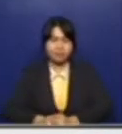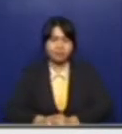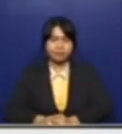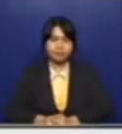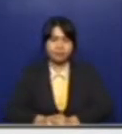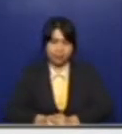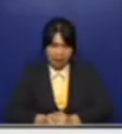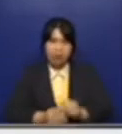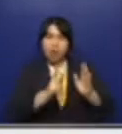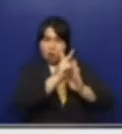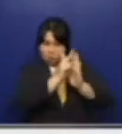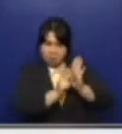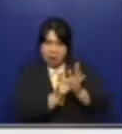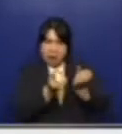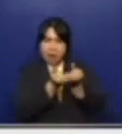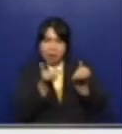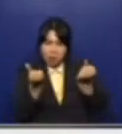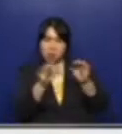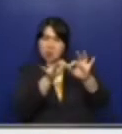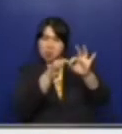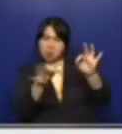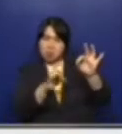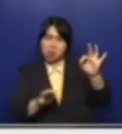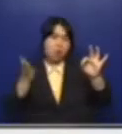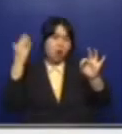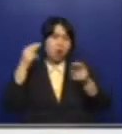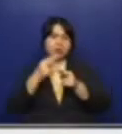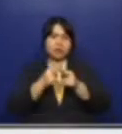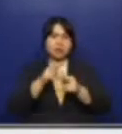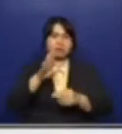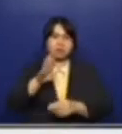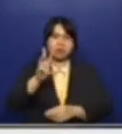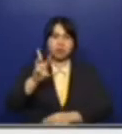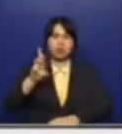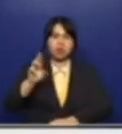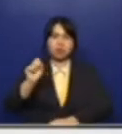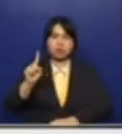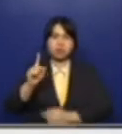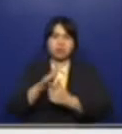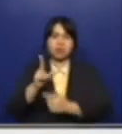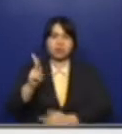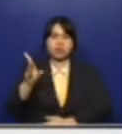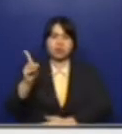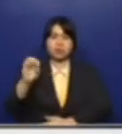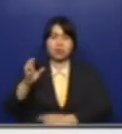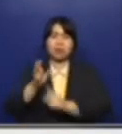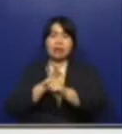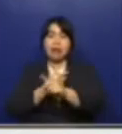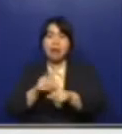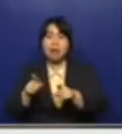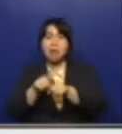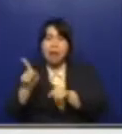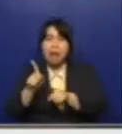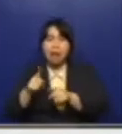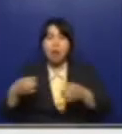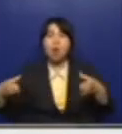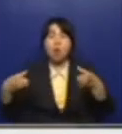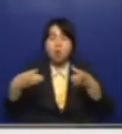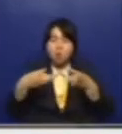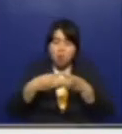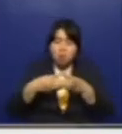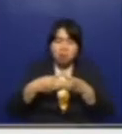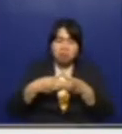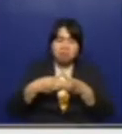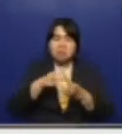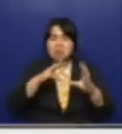ร่างกฎหมายรัฐธรรมนูญขึ้นมาสมัยท่านบวรศักดิ์ใช้สภาฝักถั่วโละทิ้งไม่